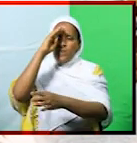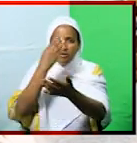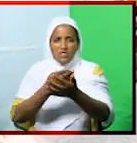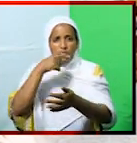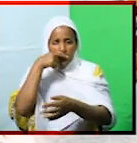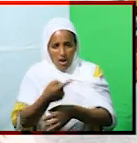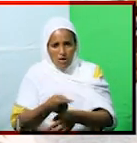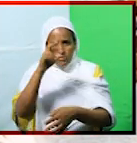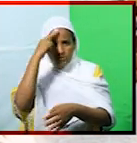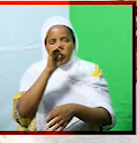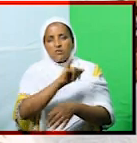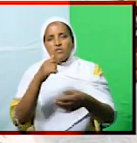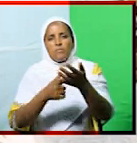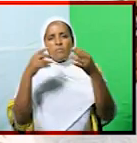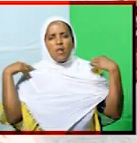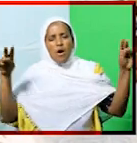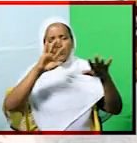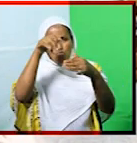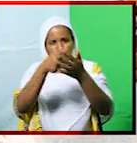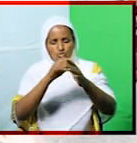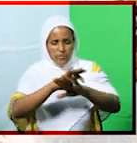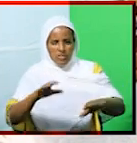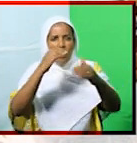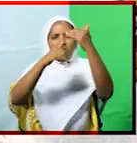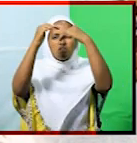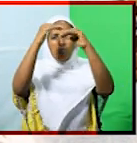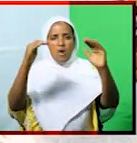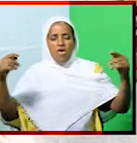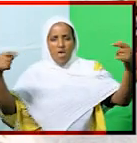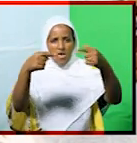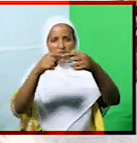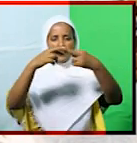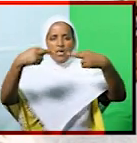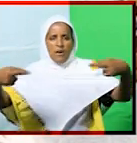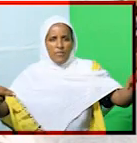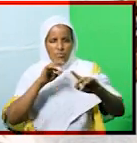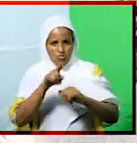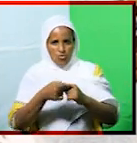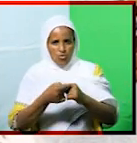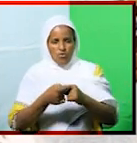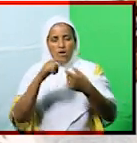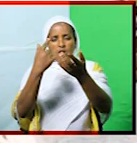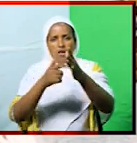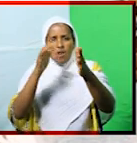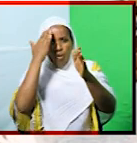ዛሬ ያለ መምህር መሃል ላይ ባሉት ሊቃውንት ሂዶ የክርስቶስን የሐዋርያትን የነቢያትን የመላእክትን